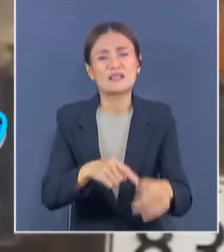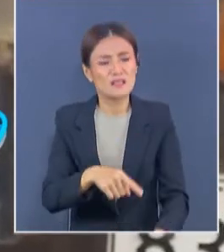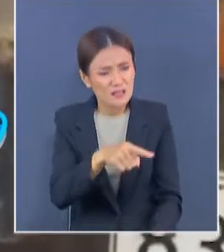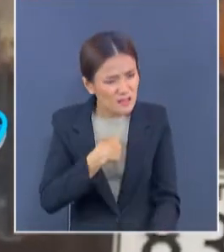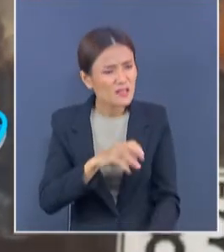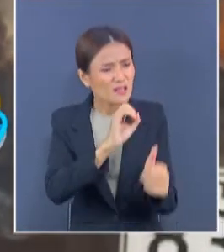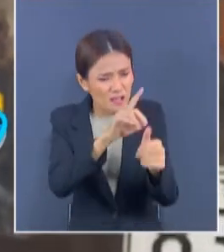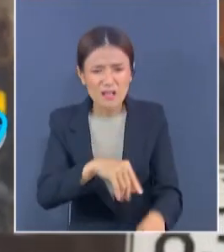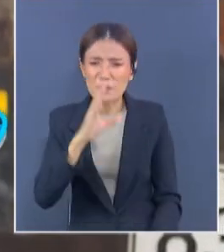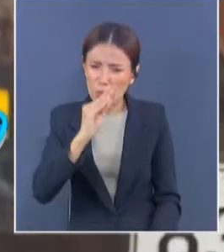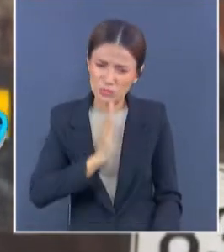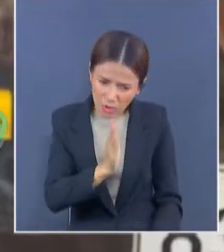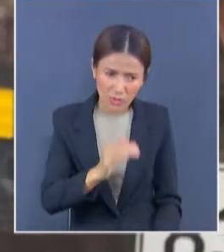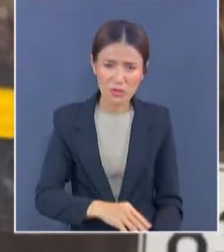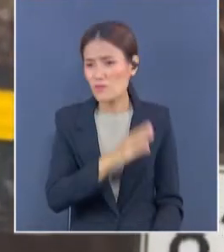บ้าง